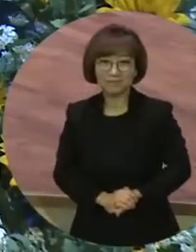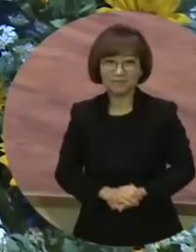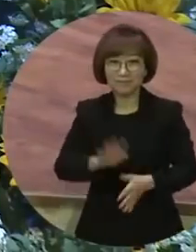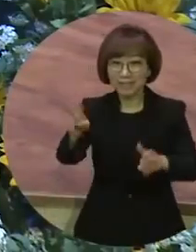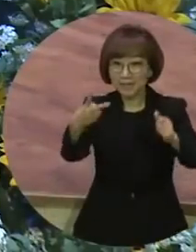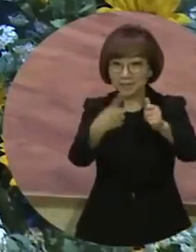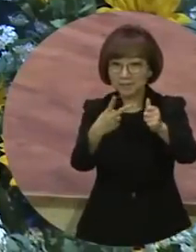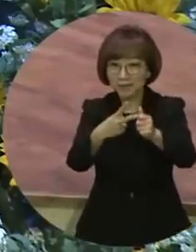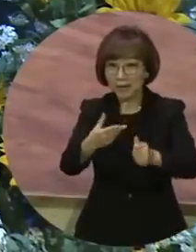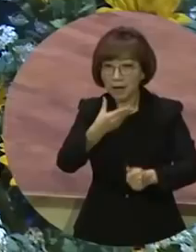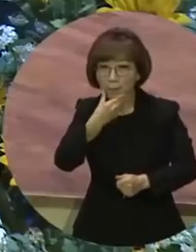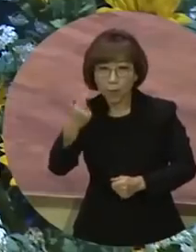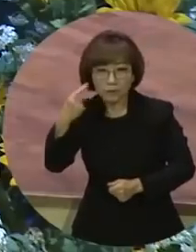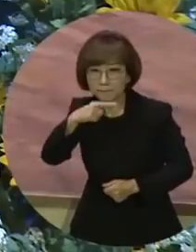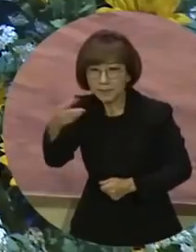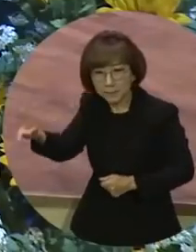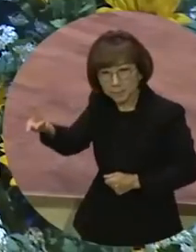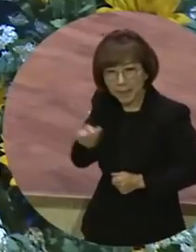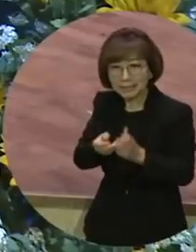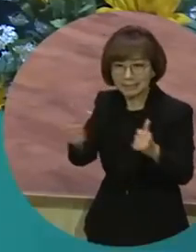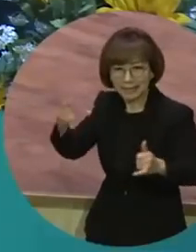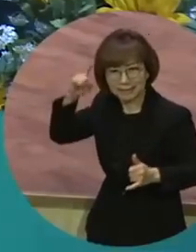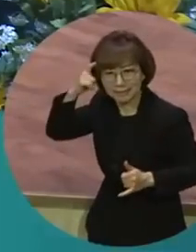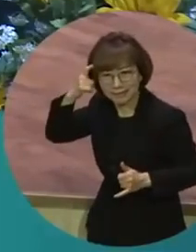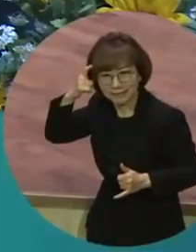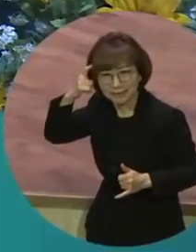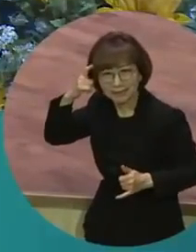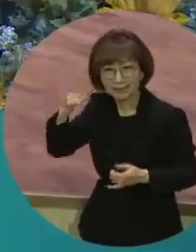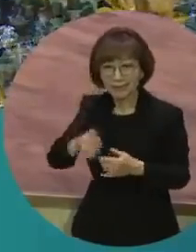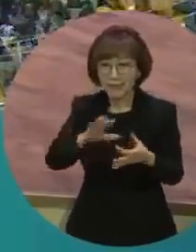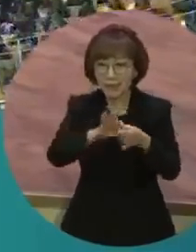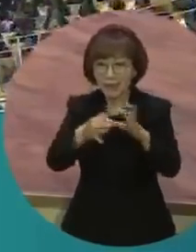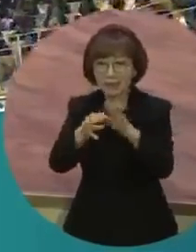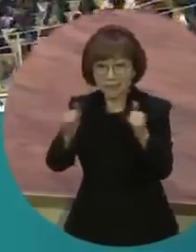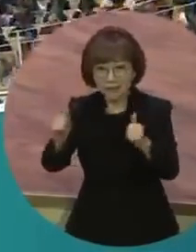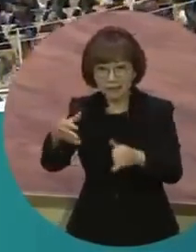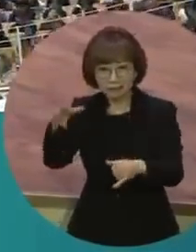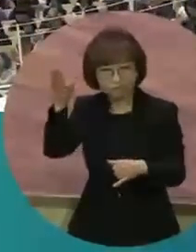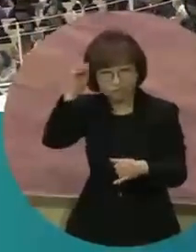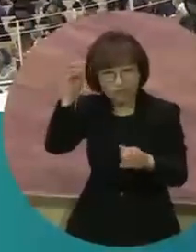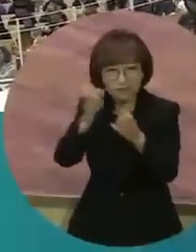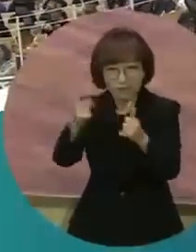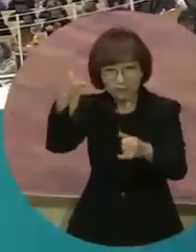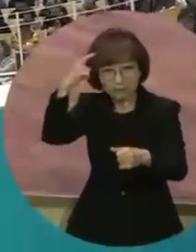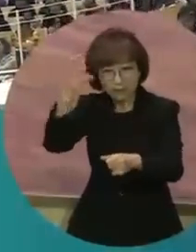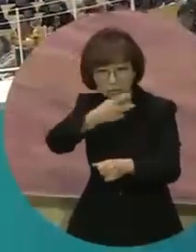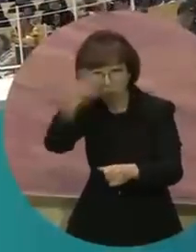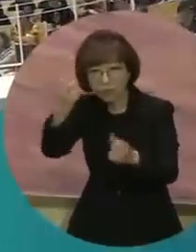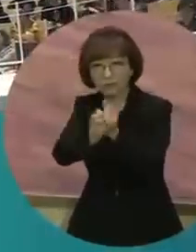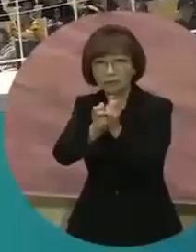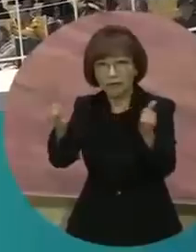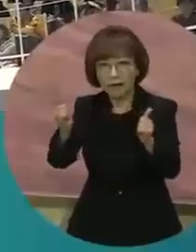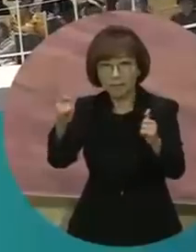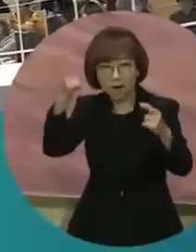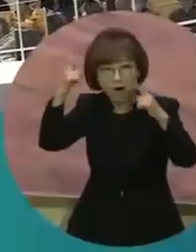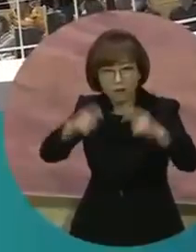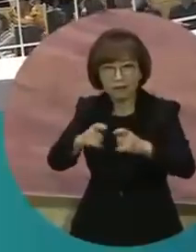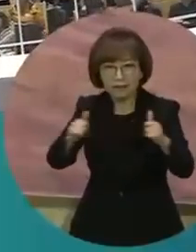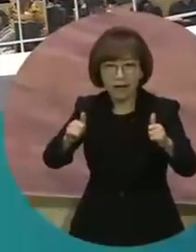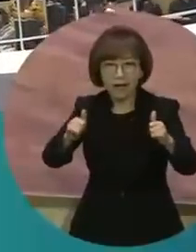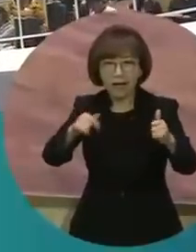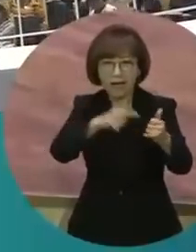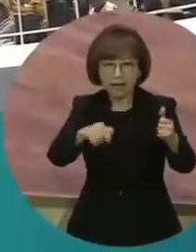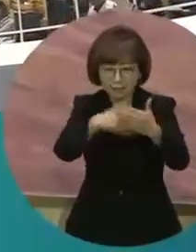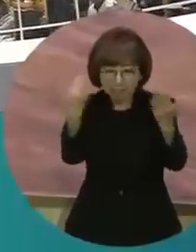복음의 빚진자 의식입니다. 14절 봅니다. 헬라인이나 야만인이나 지혜 있는 자나 어리석은 자에게 다